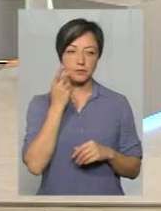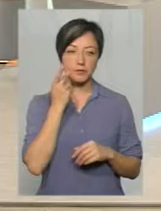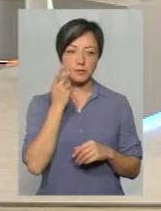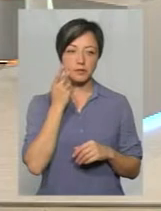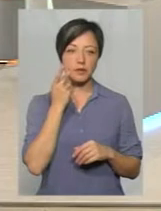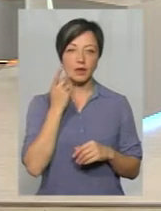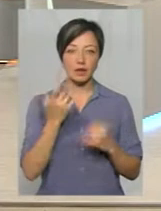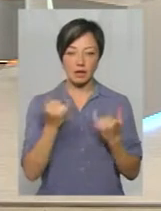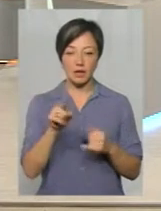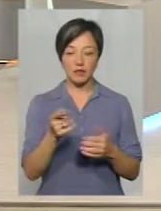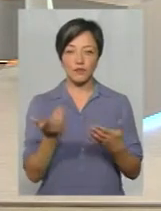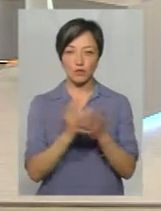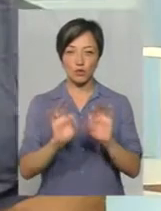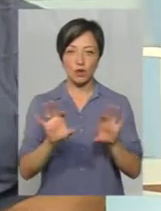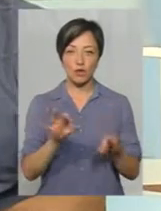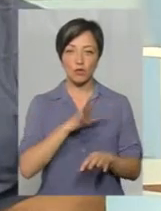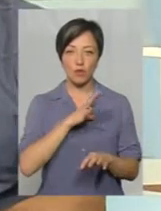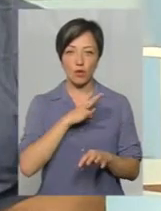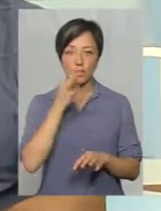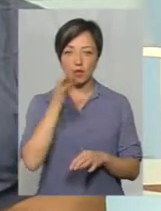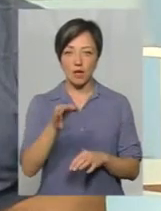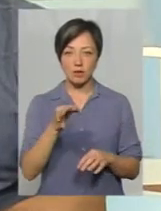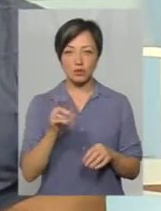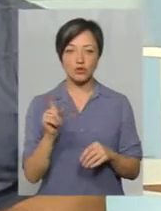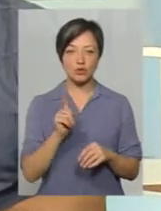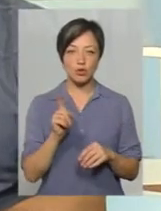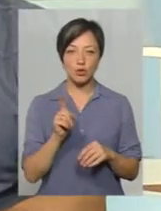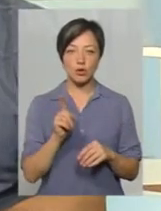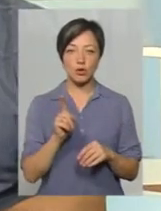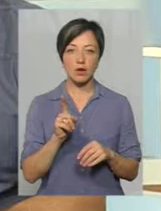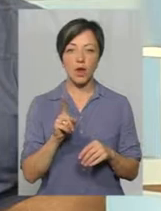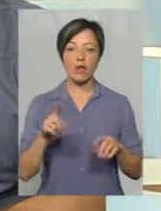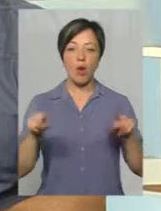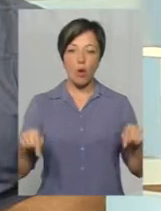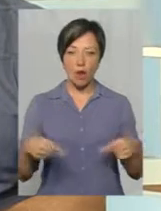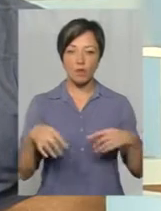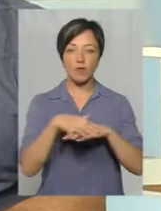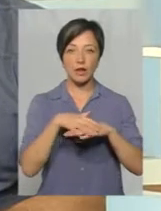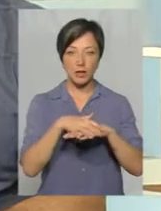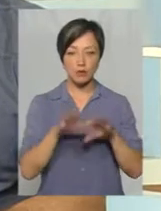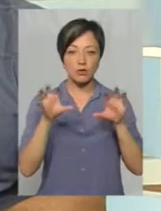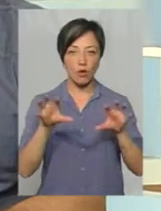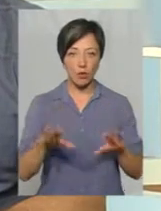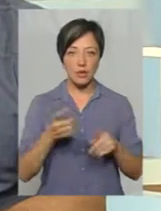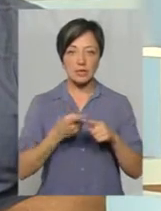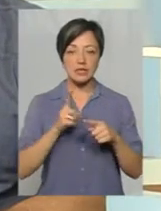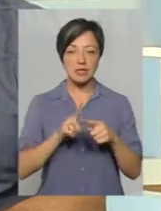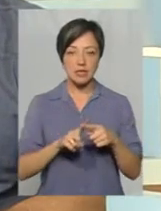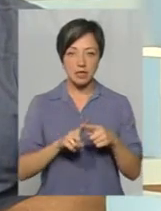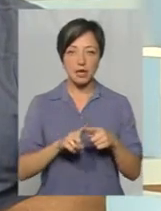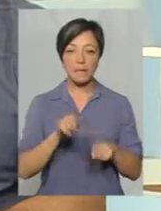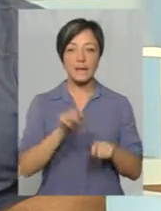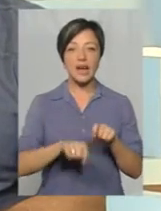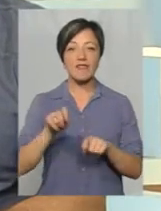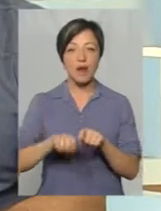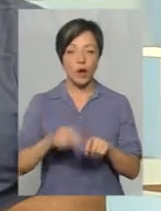тільки що в сюжеті було вказано, що на організованому ринку ці продукти проходять санітарну